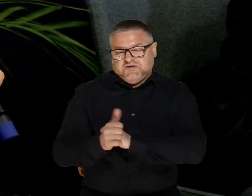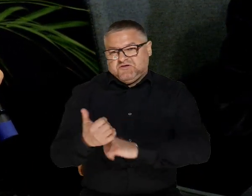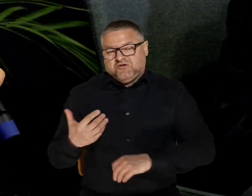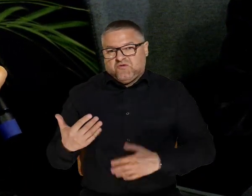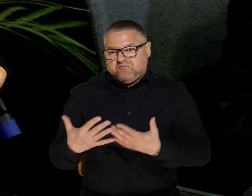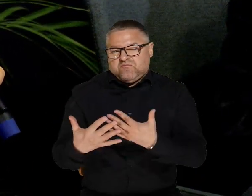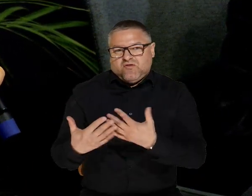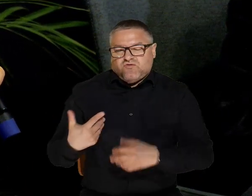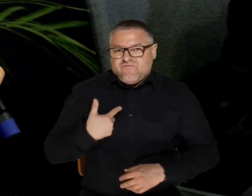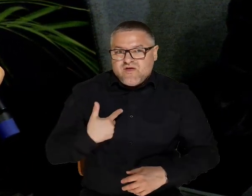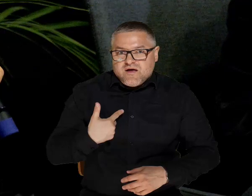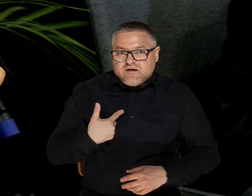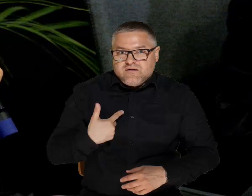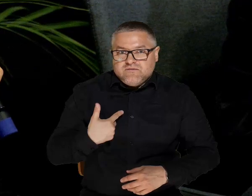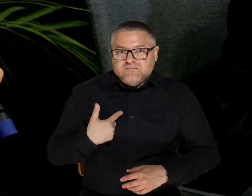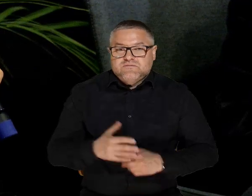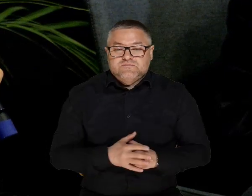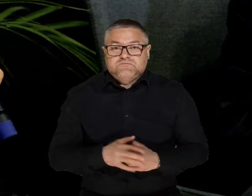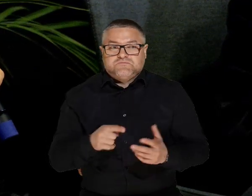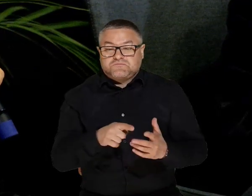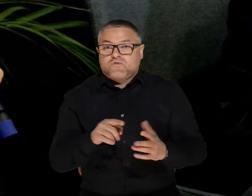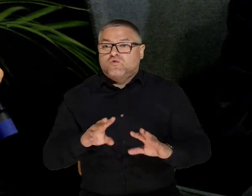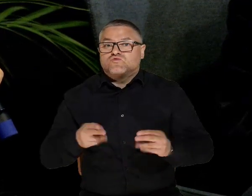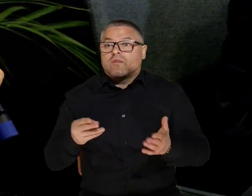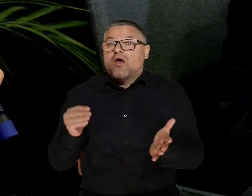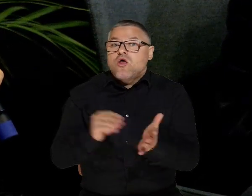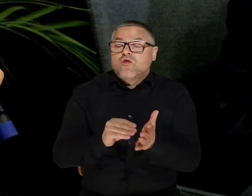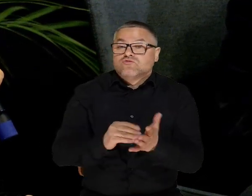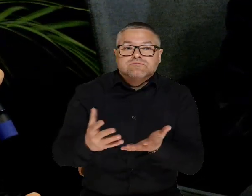lat, no a z drugiej strony właśnie to doświadczenie